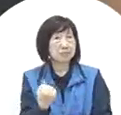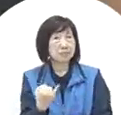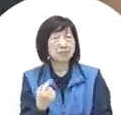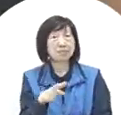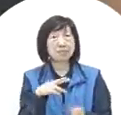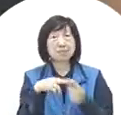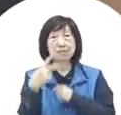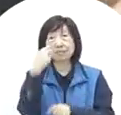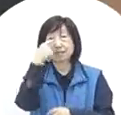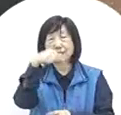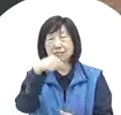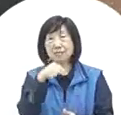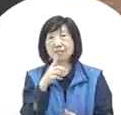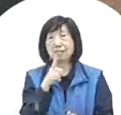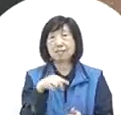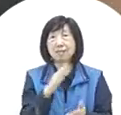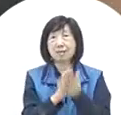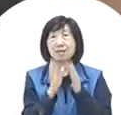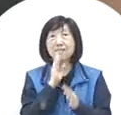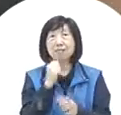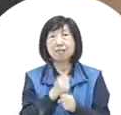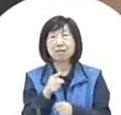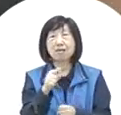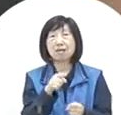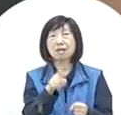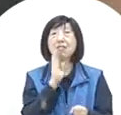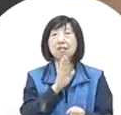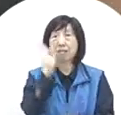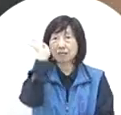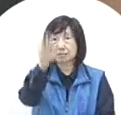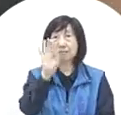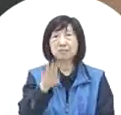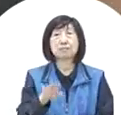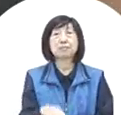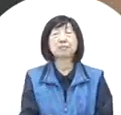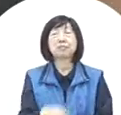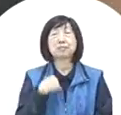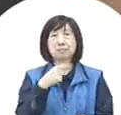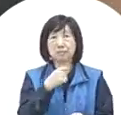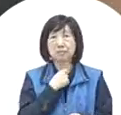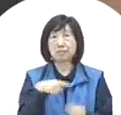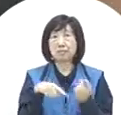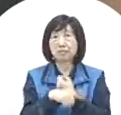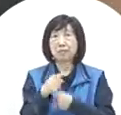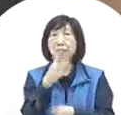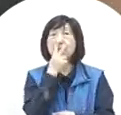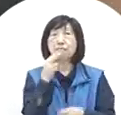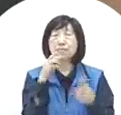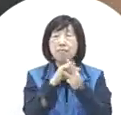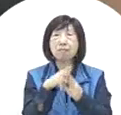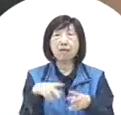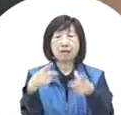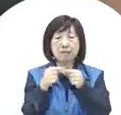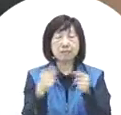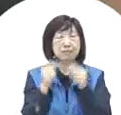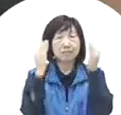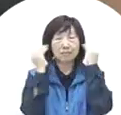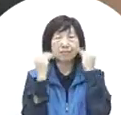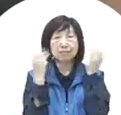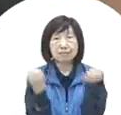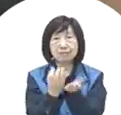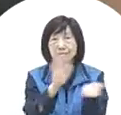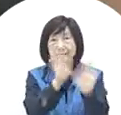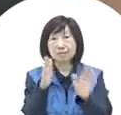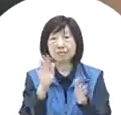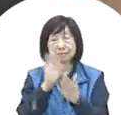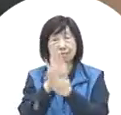台湾前面 number one 没有，这个东西是未来的一个趋势哦。我们要看到亚洲像日本、韩国发生的事情，台湾未来就会